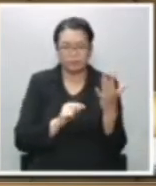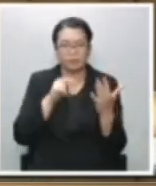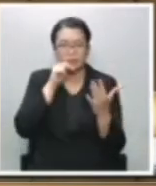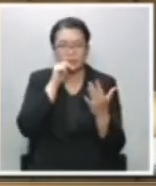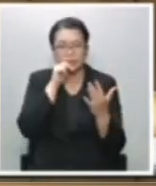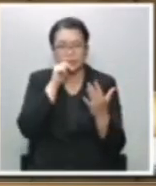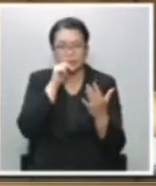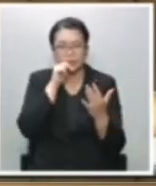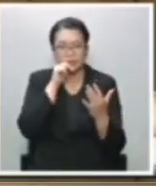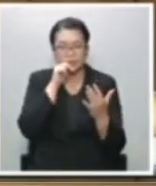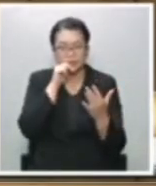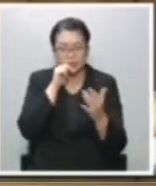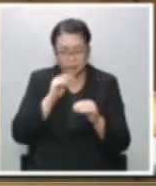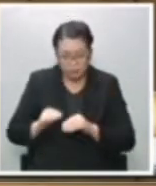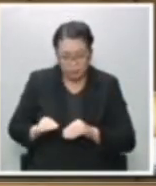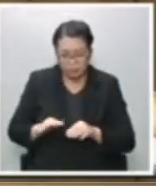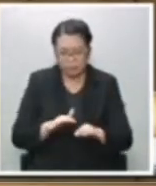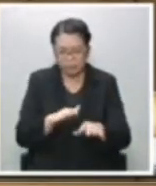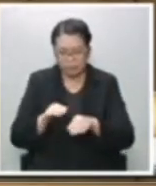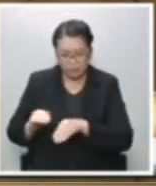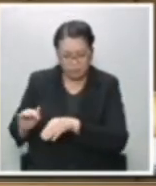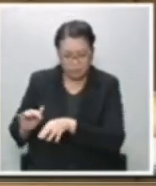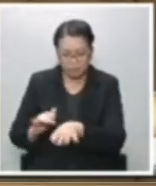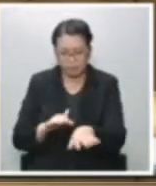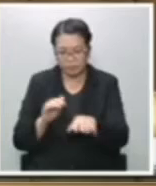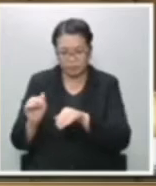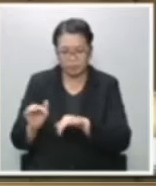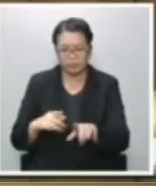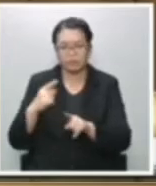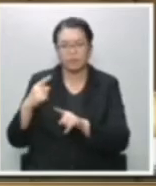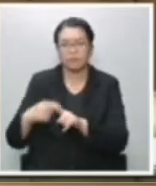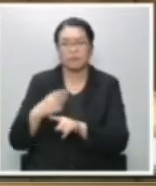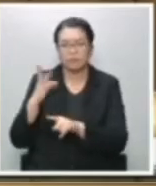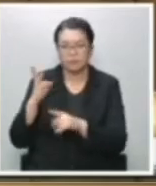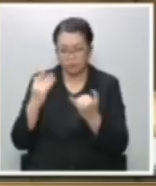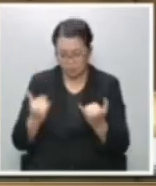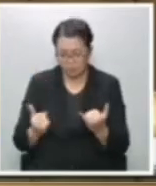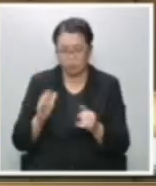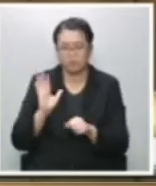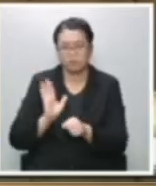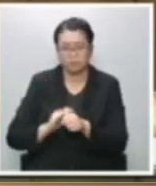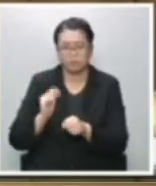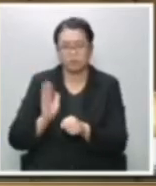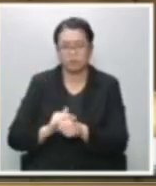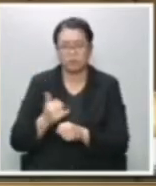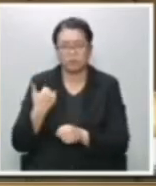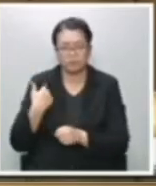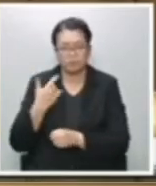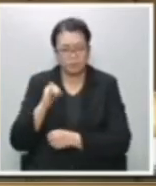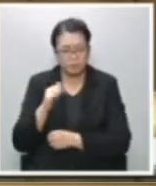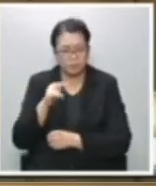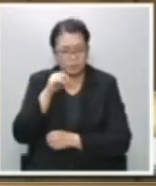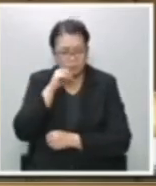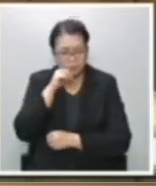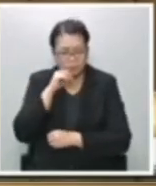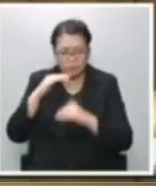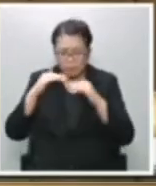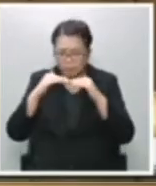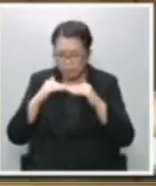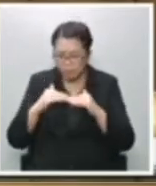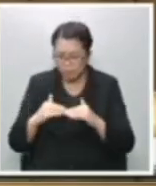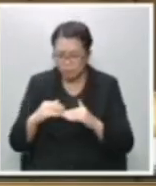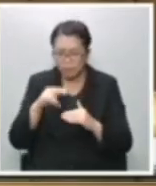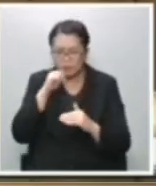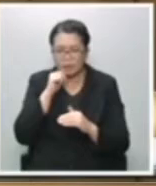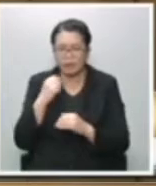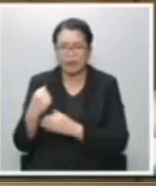ำให้พี่น้องประชาชนได้ตลอดจนถึงเดือนมิถุนายนแม้ว่าในบางสาขาอาจจำเป็นต้องลดความแ